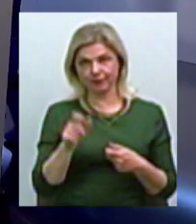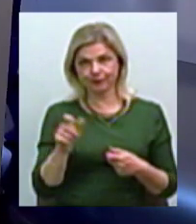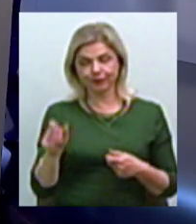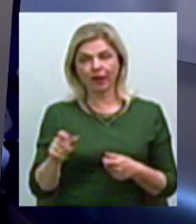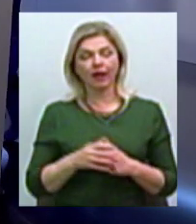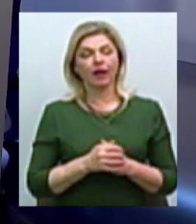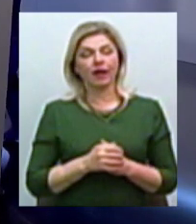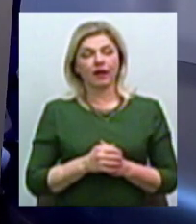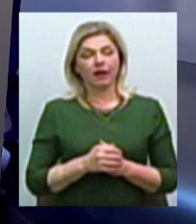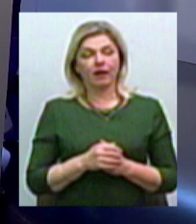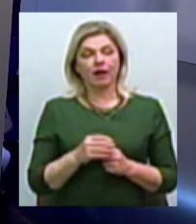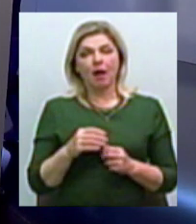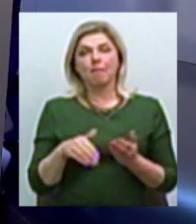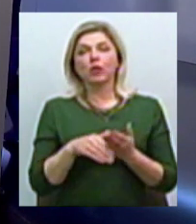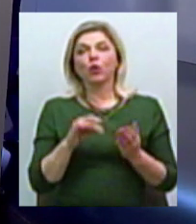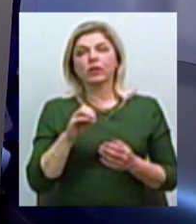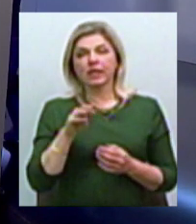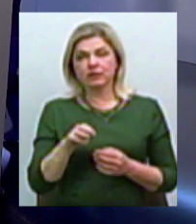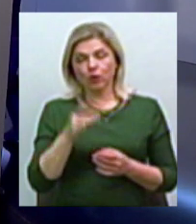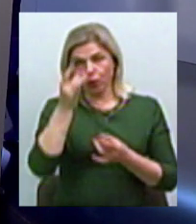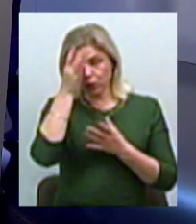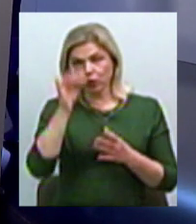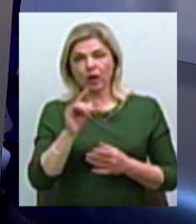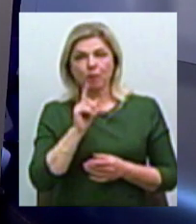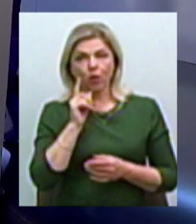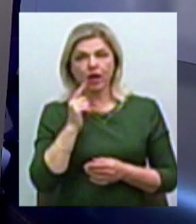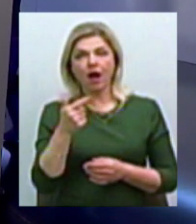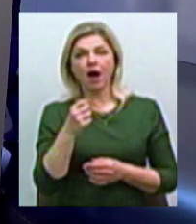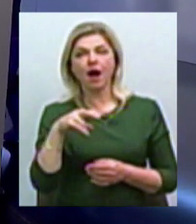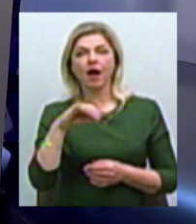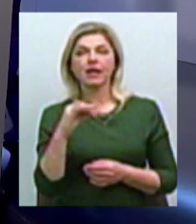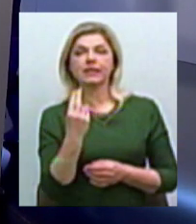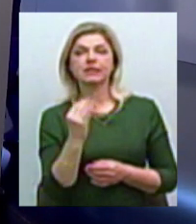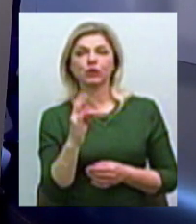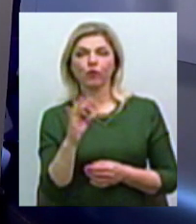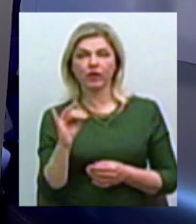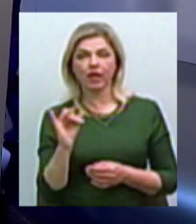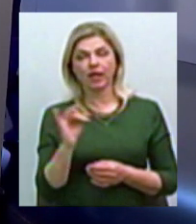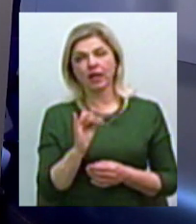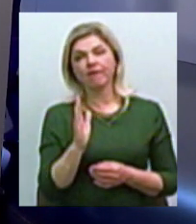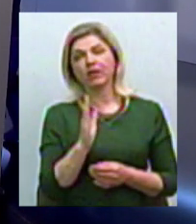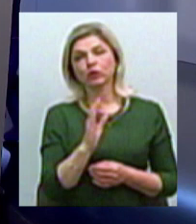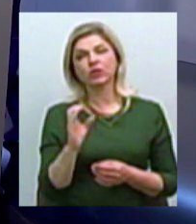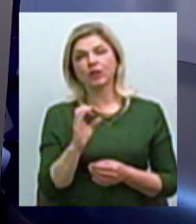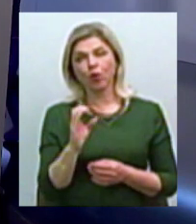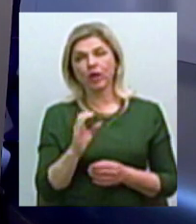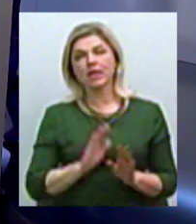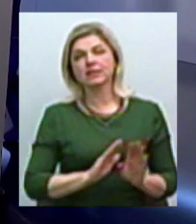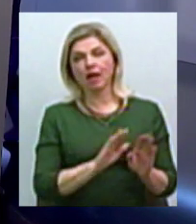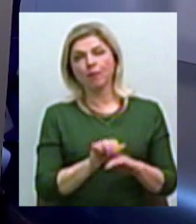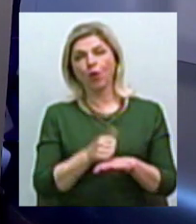Ляшенко, методистка відділу освіти, культури, молоді і спорту Галицинівської ОТГ та Віктор Сікаренко, заступник голови Галицинівської